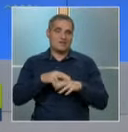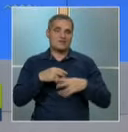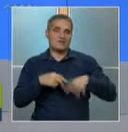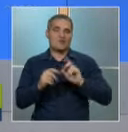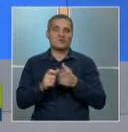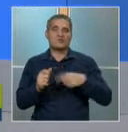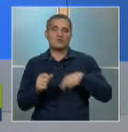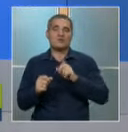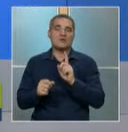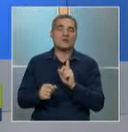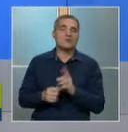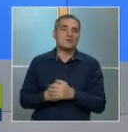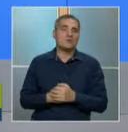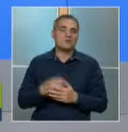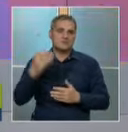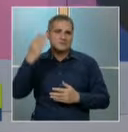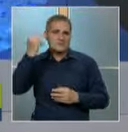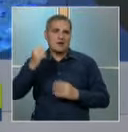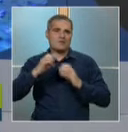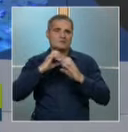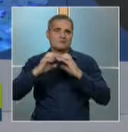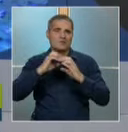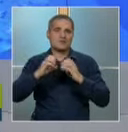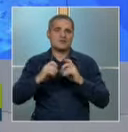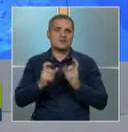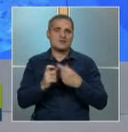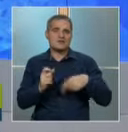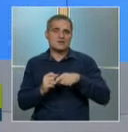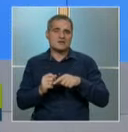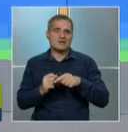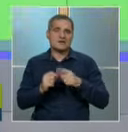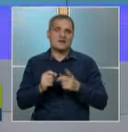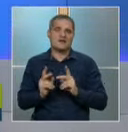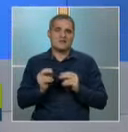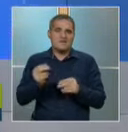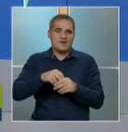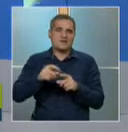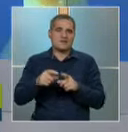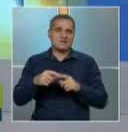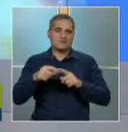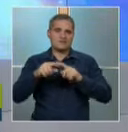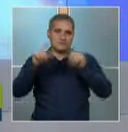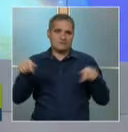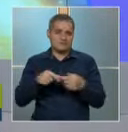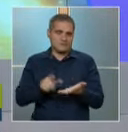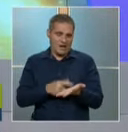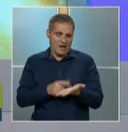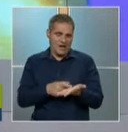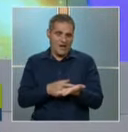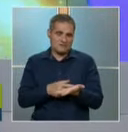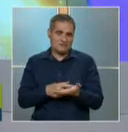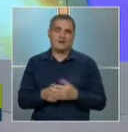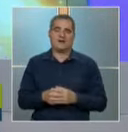примерно, съученици, които забравят да общуват с съучениците са. Те са въведени в този екран, го обучени